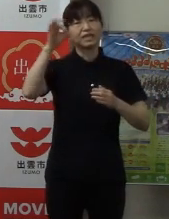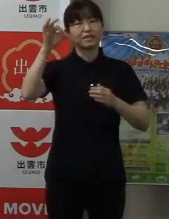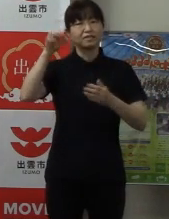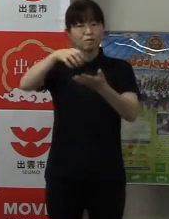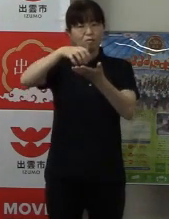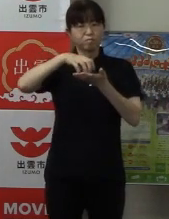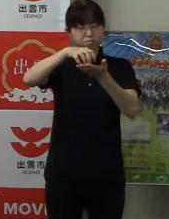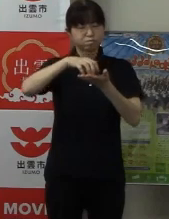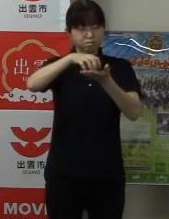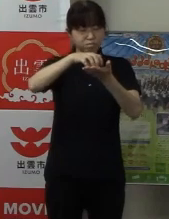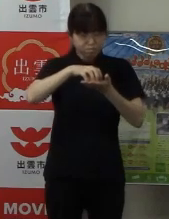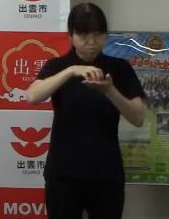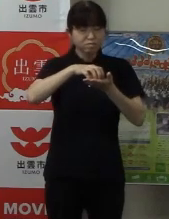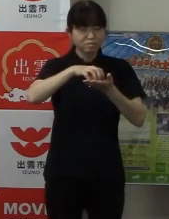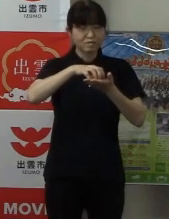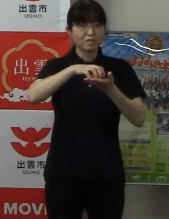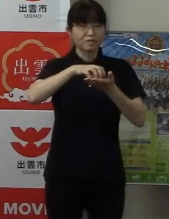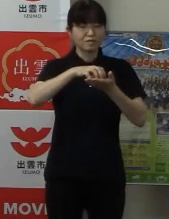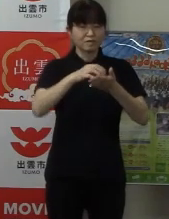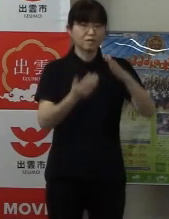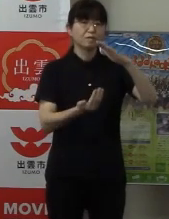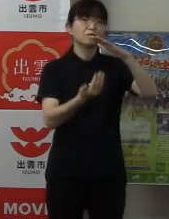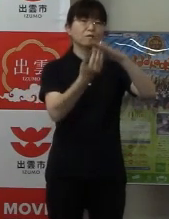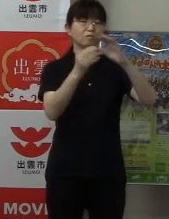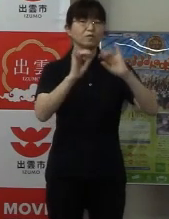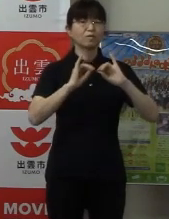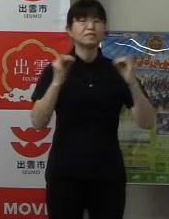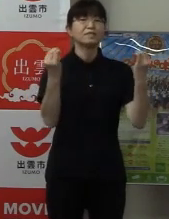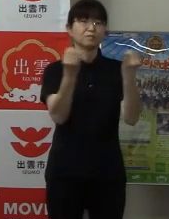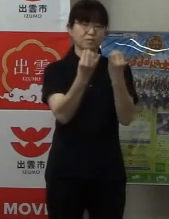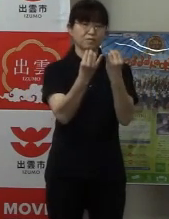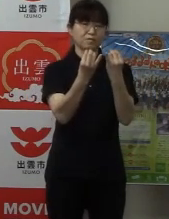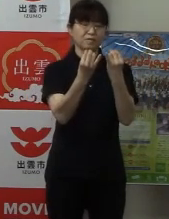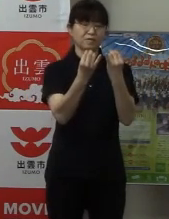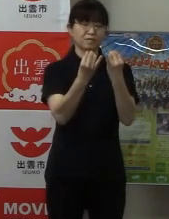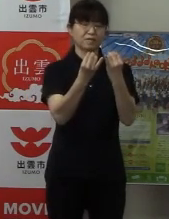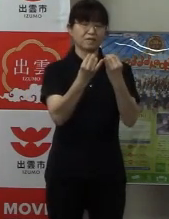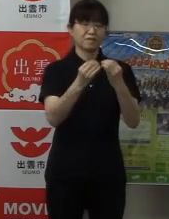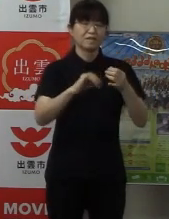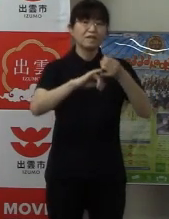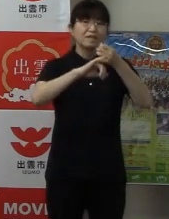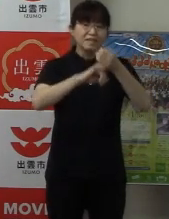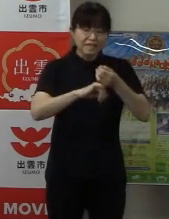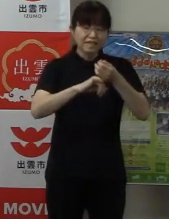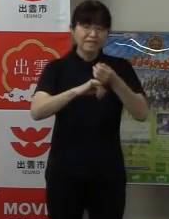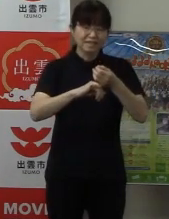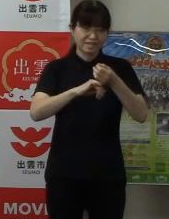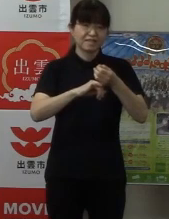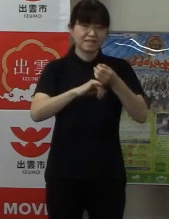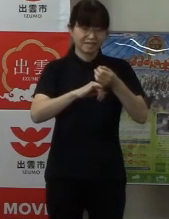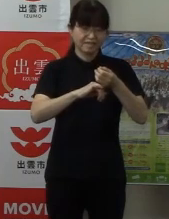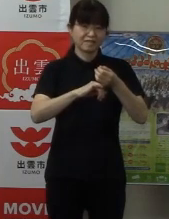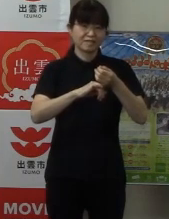スのマーチングチームでありますので、ぜひですねご来場いただきです、